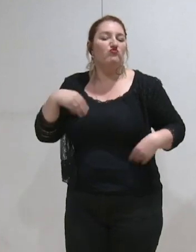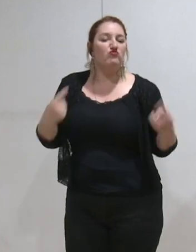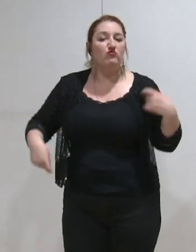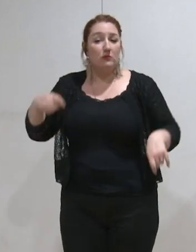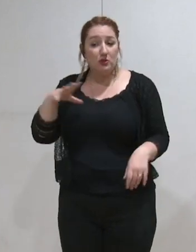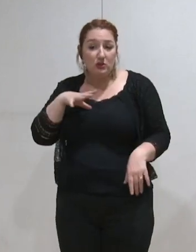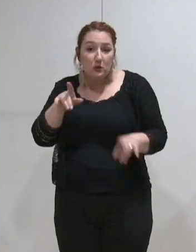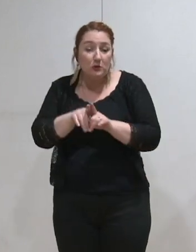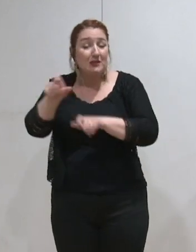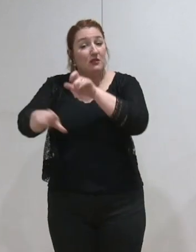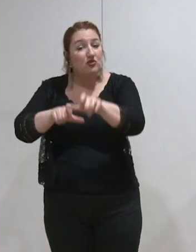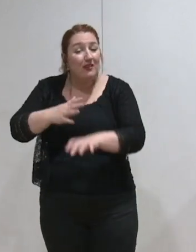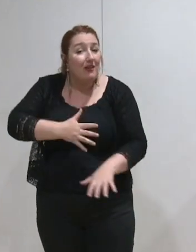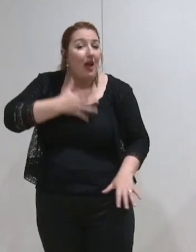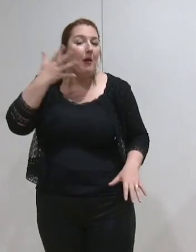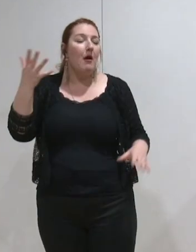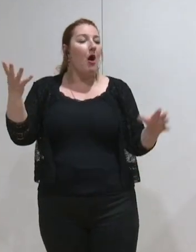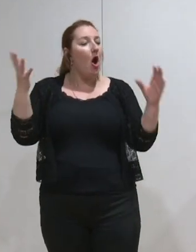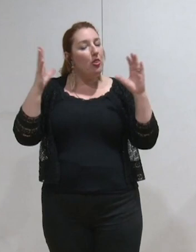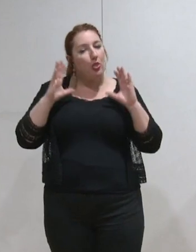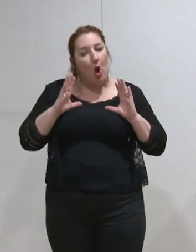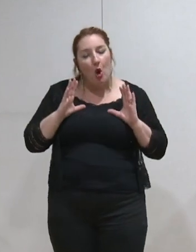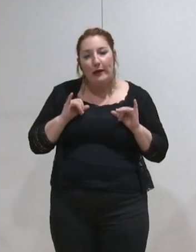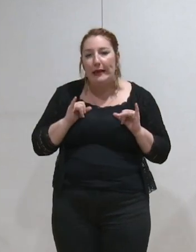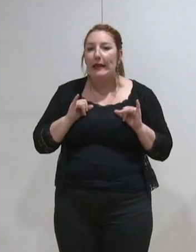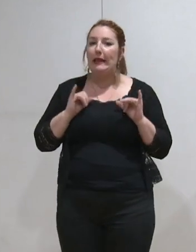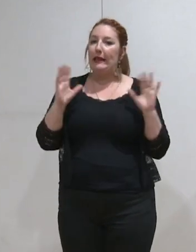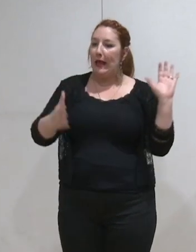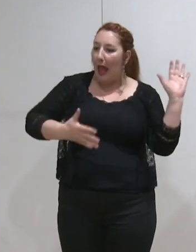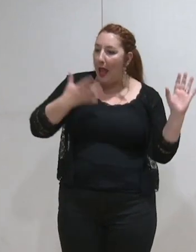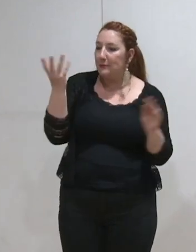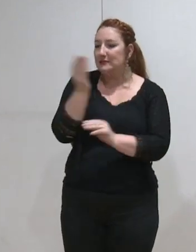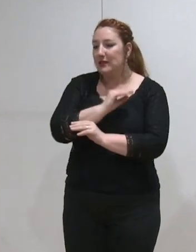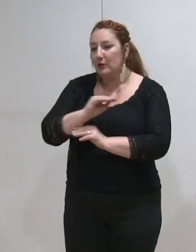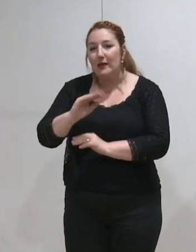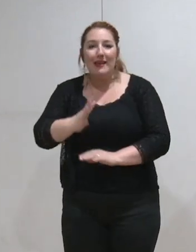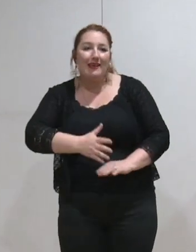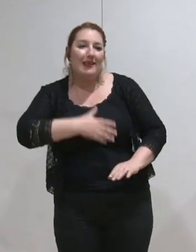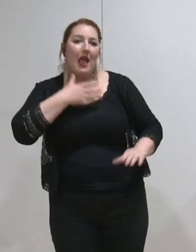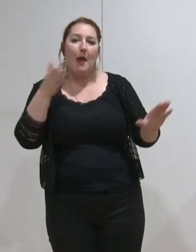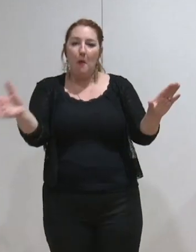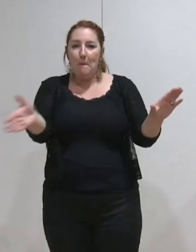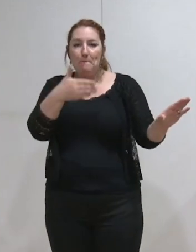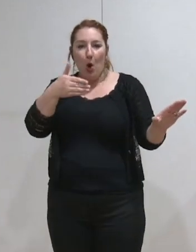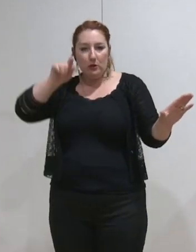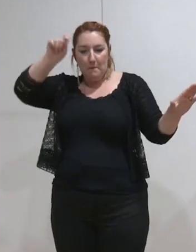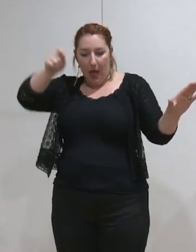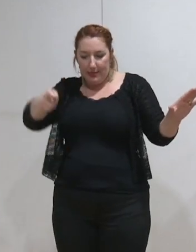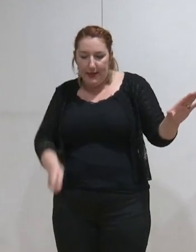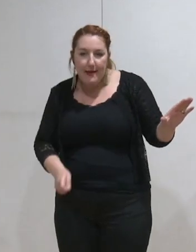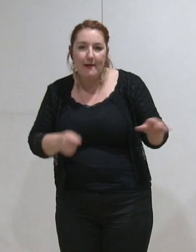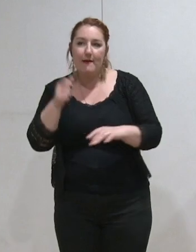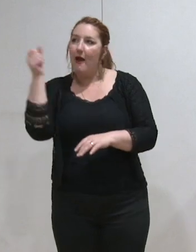tranquille qui apprécient d'être particulièrement sécurité qui apprécie d'avoir des portes blindées des interphones et tout ça c'est un peu